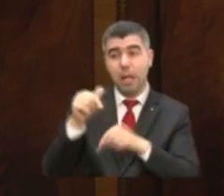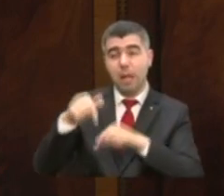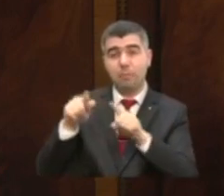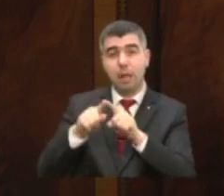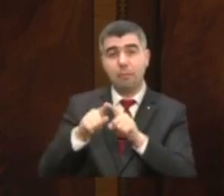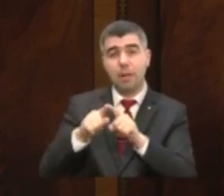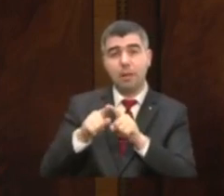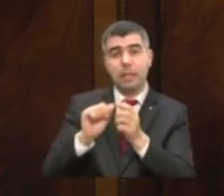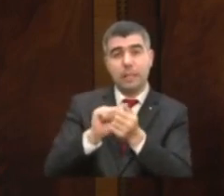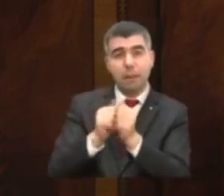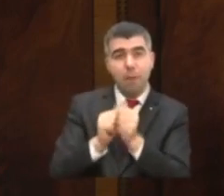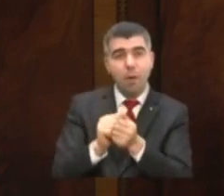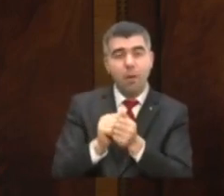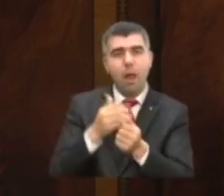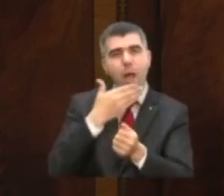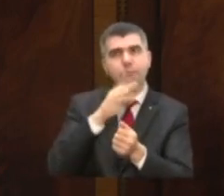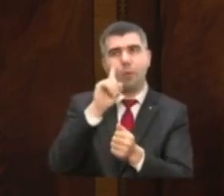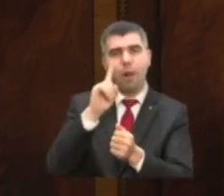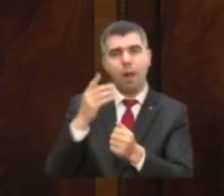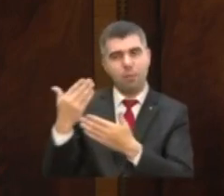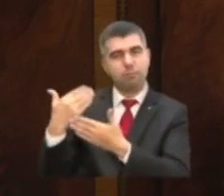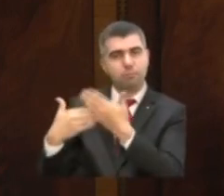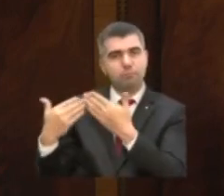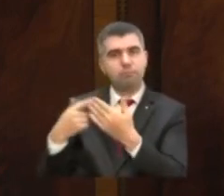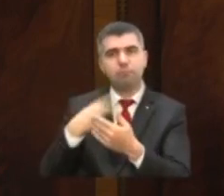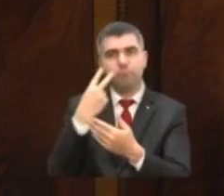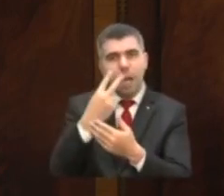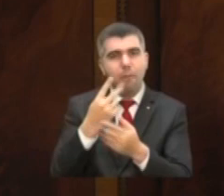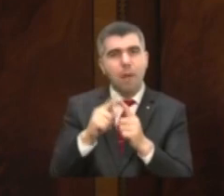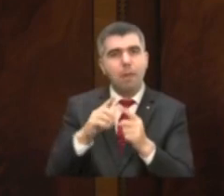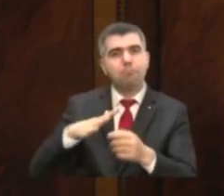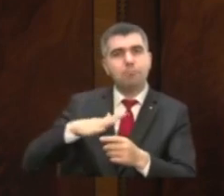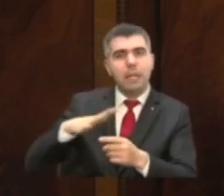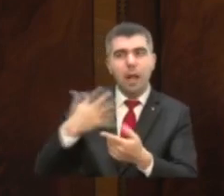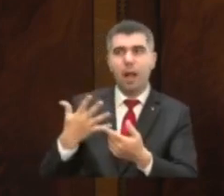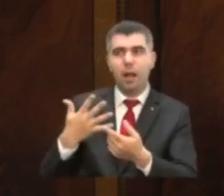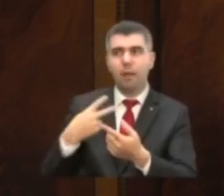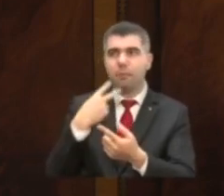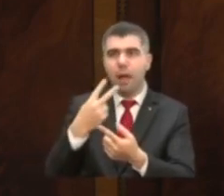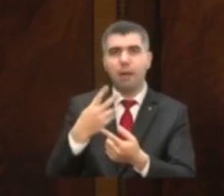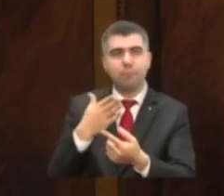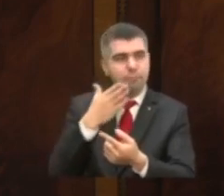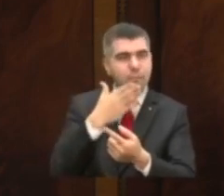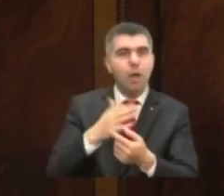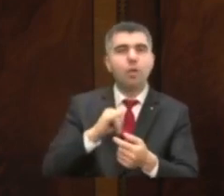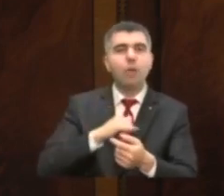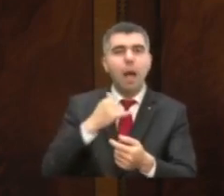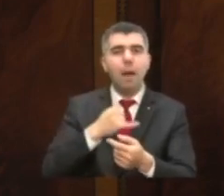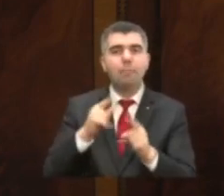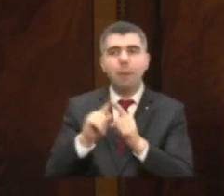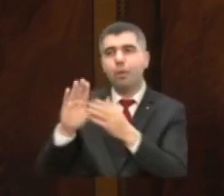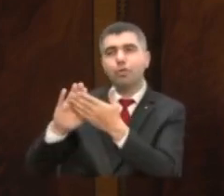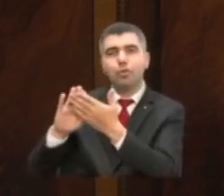القرب. الحمد لله هذه منذ سنوات كنشوفوا كثير من المدن المناطق ملاعب القرب كتنشأ، فتحت فضاءات للشباب وخصوصا